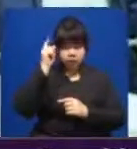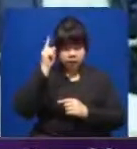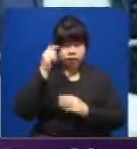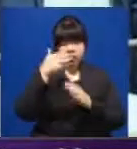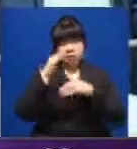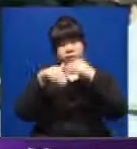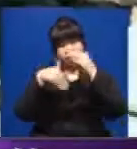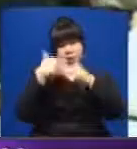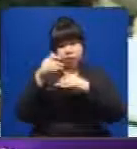มาใช้ในการดำเนินงานด้วย